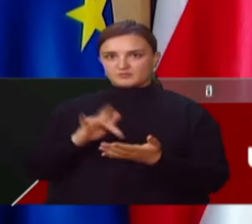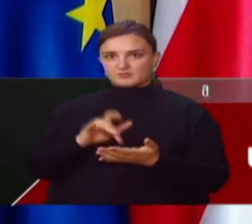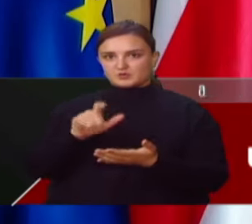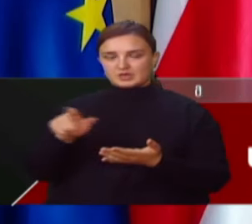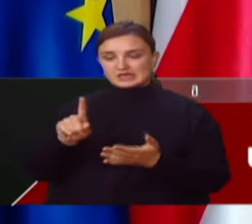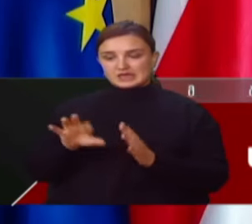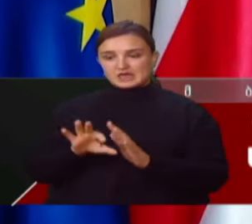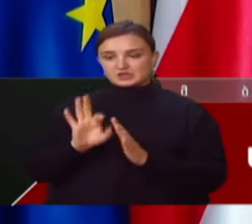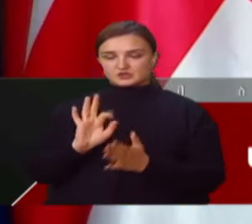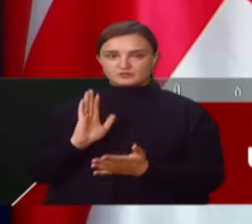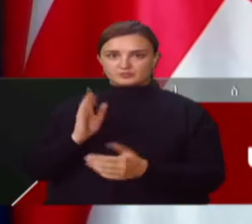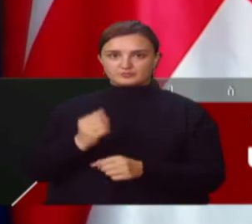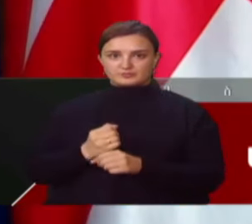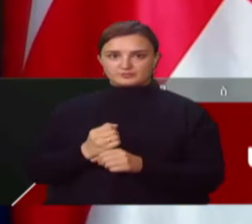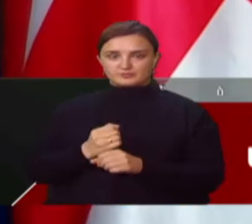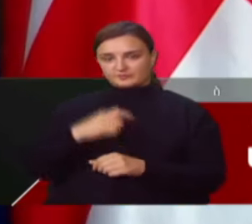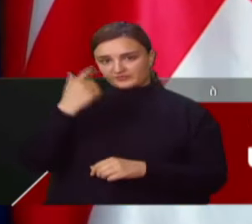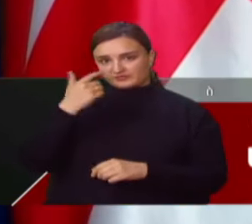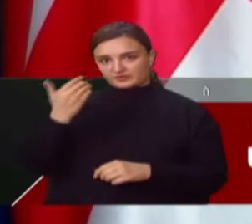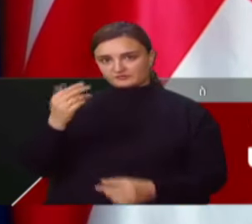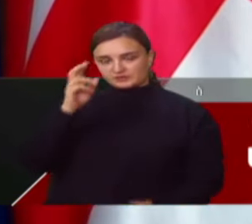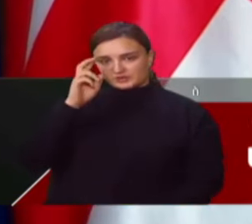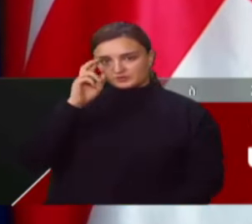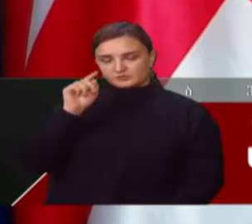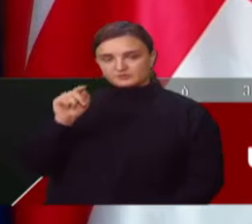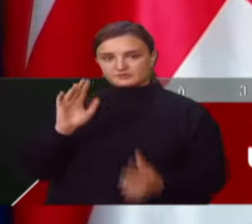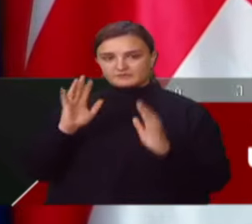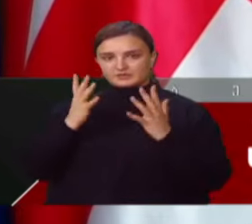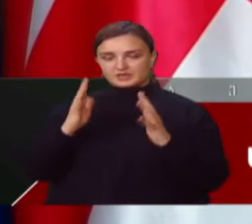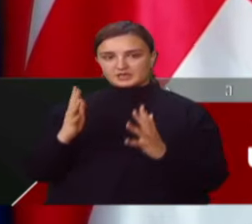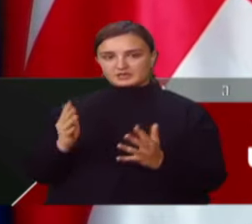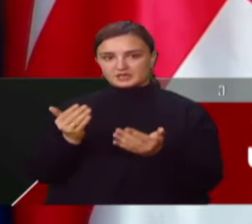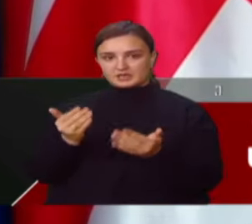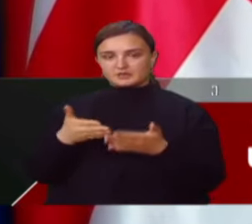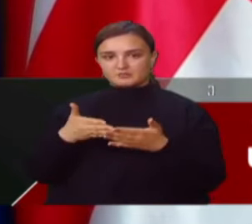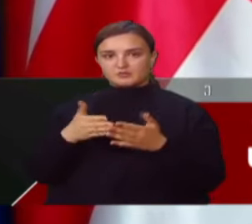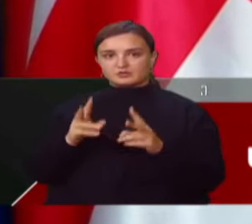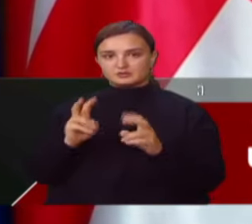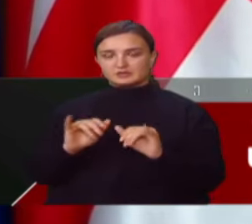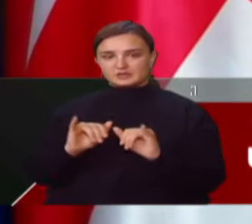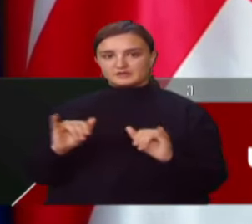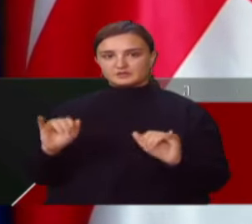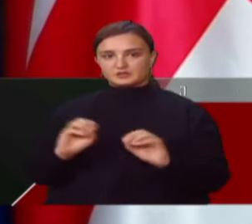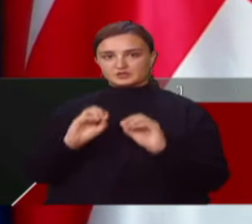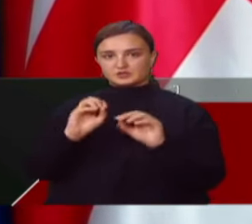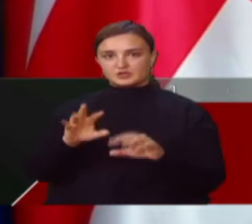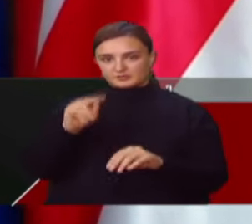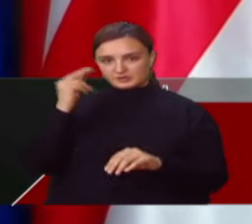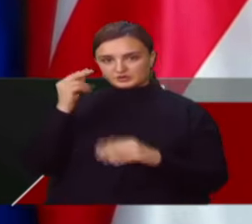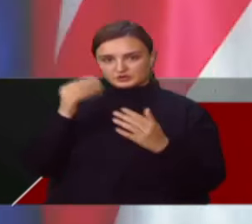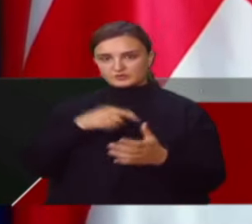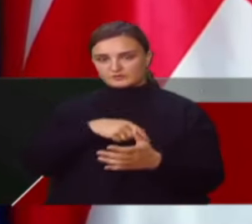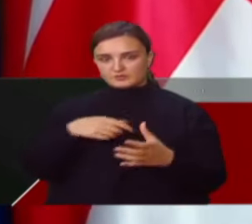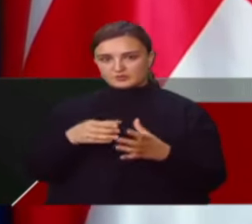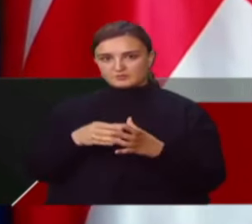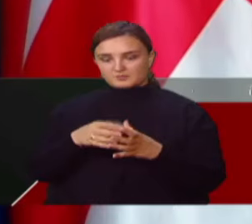რა არჩევანს ვაკეთებ ჩვენ? ივანიშვილის ხელისუფლებამ ანაკლიის პორტის განვითარება ჩააბარა ჩინურ